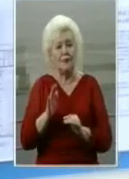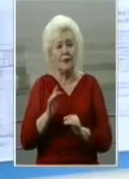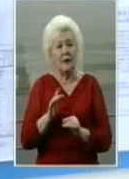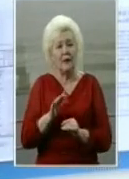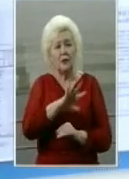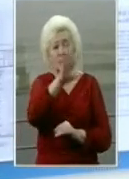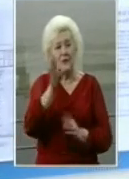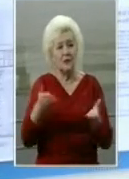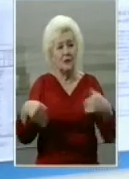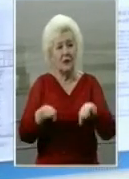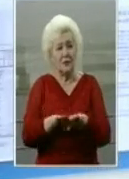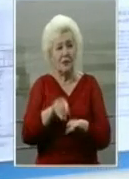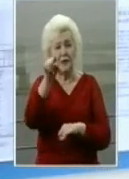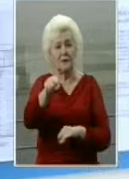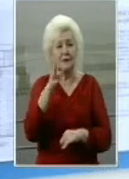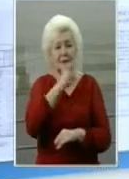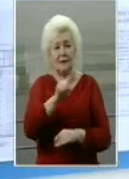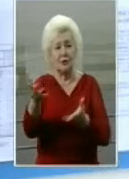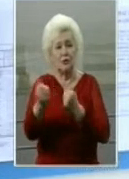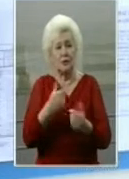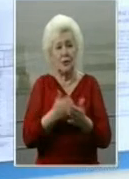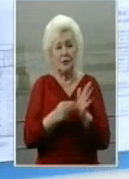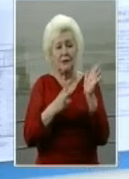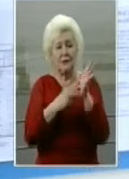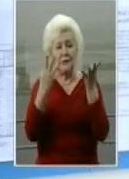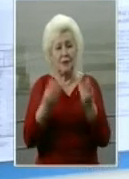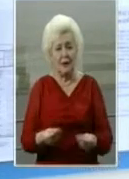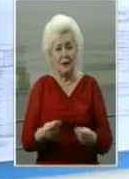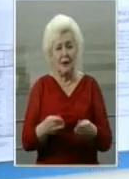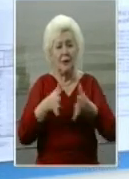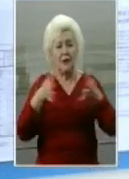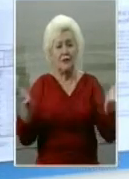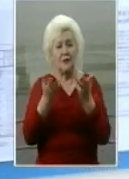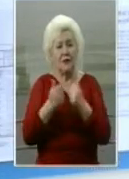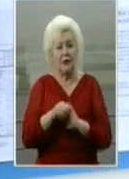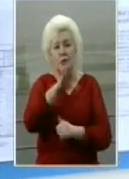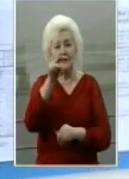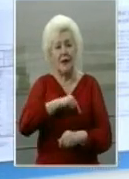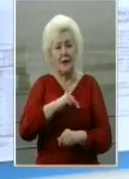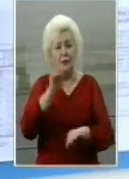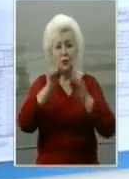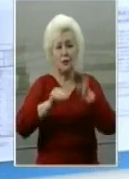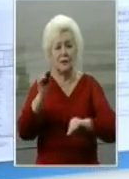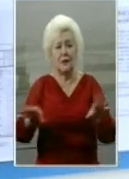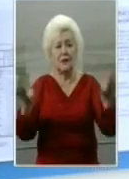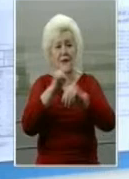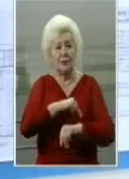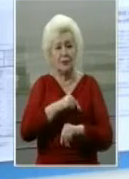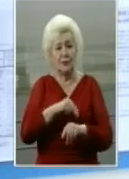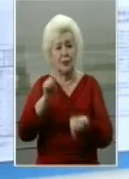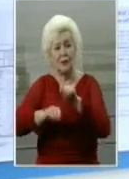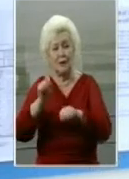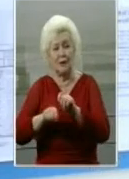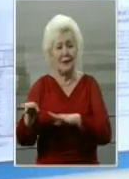у мене вже завершився. Це за часом забрало близько 7 днів. За великим рахунком, вся робота складається у співпраці з митним